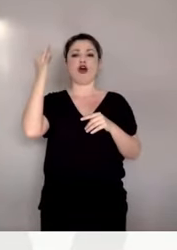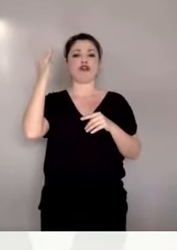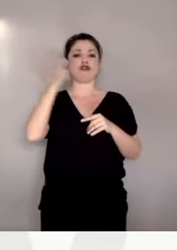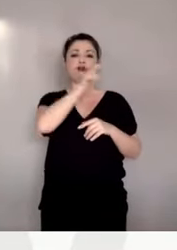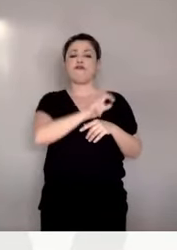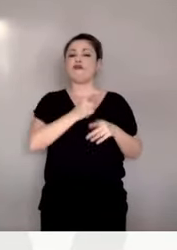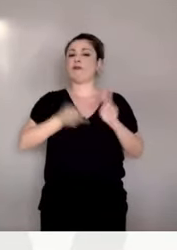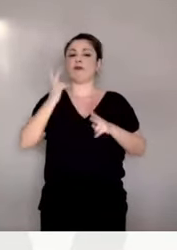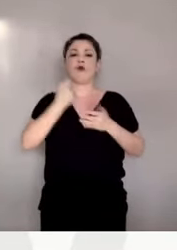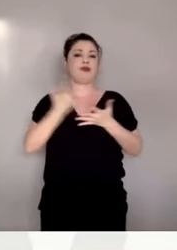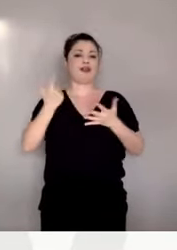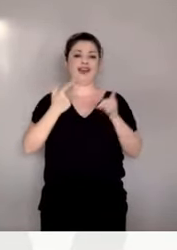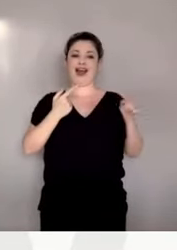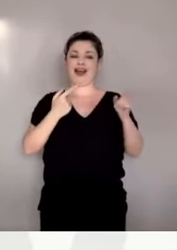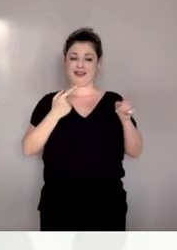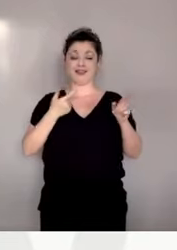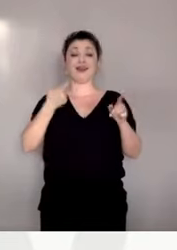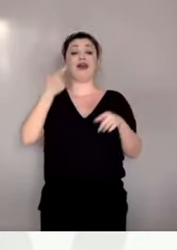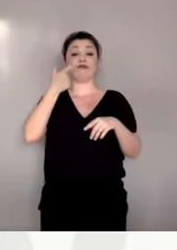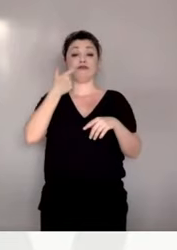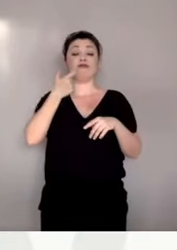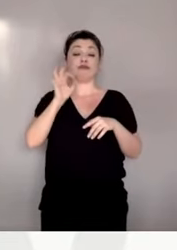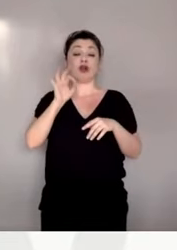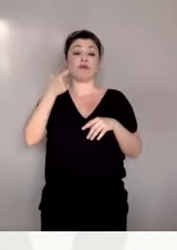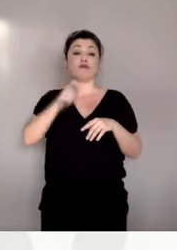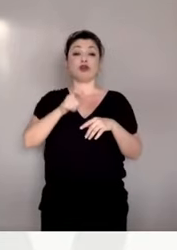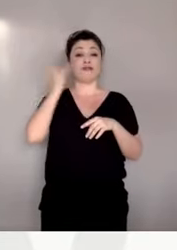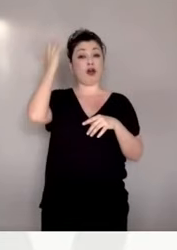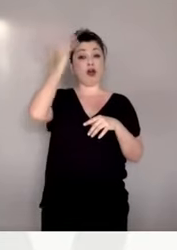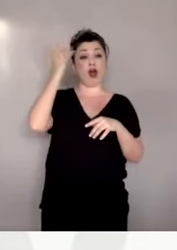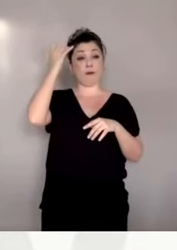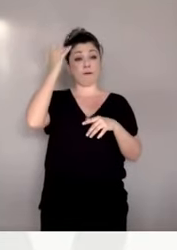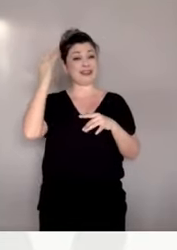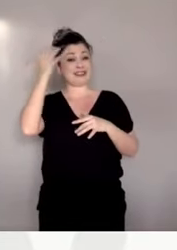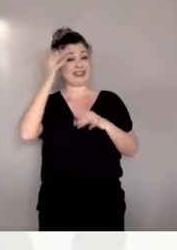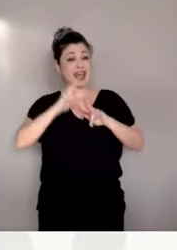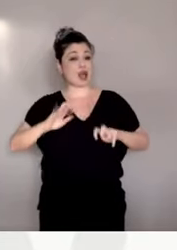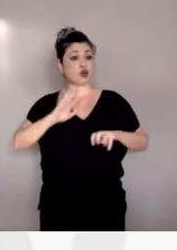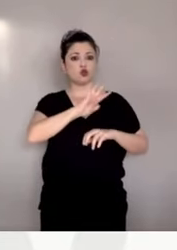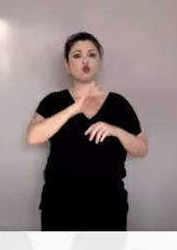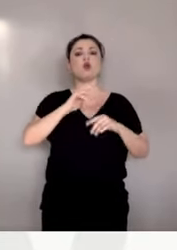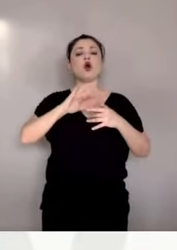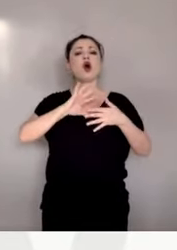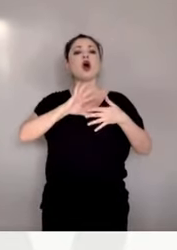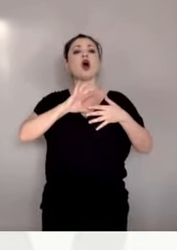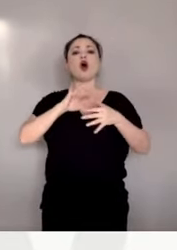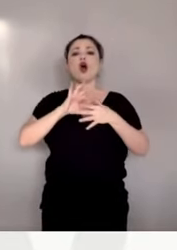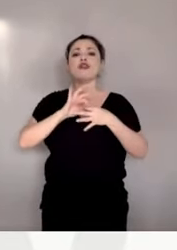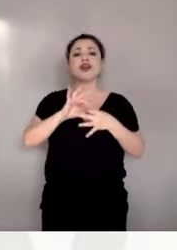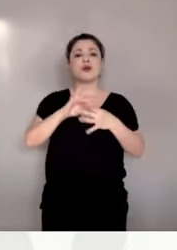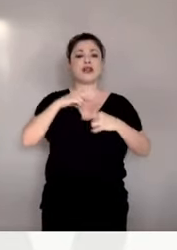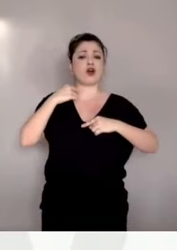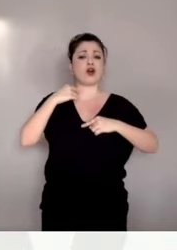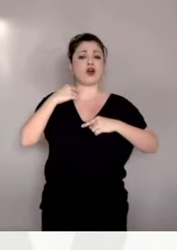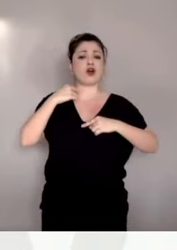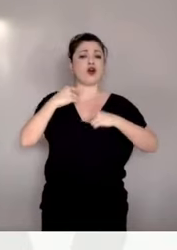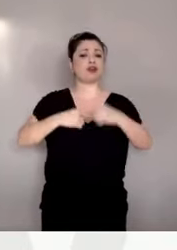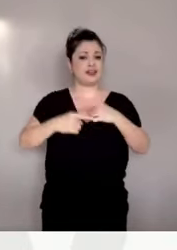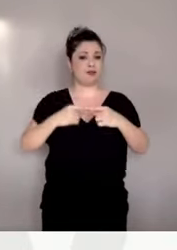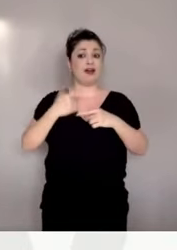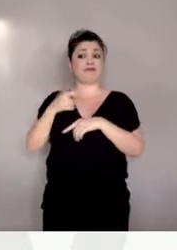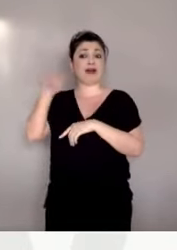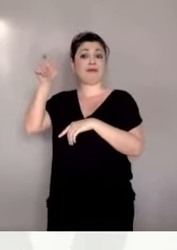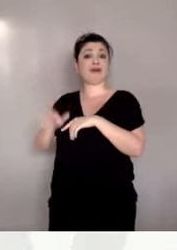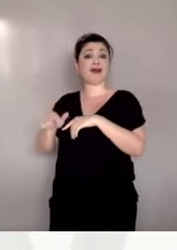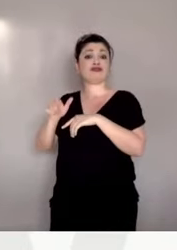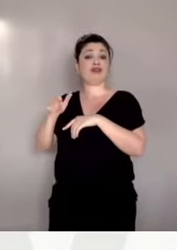più importanti per il tipo di effetti che il suo pensiero continua a produrre. L'importanza di un filosofo, diciamo, che si misura